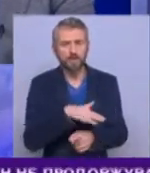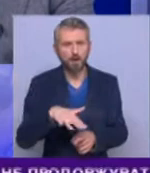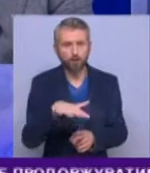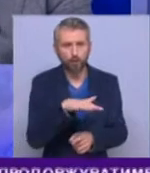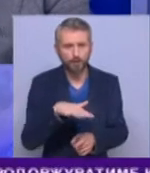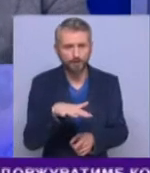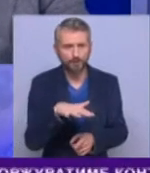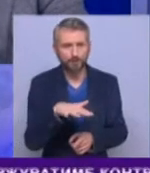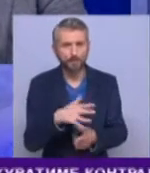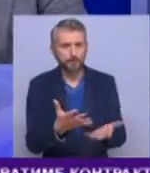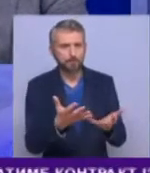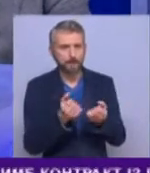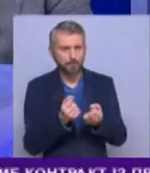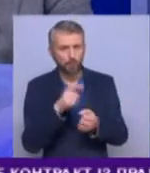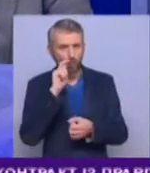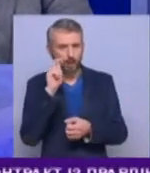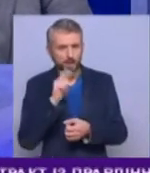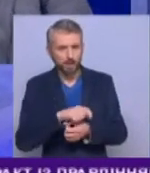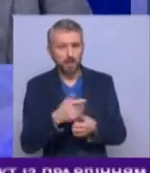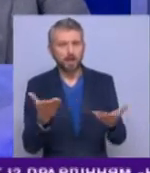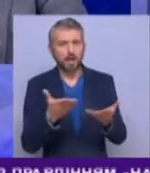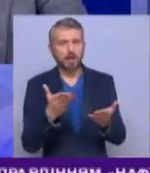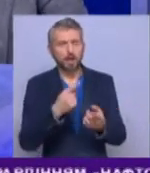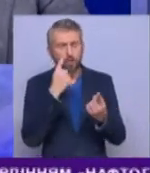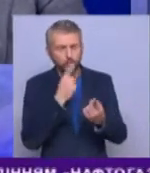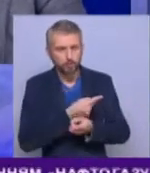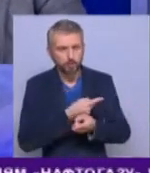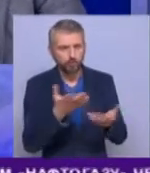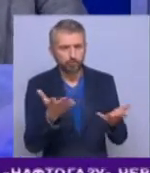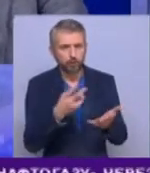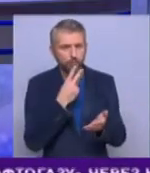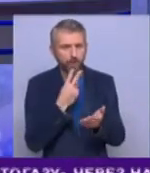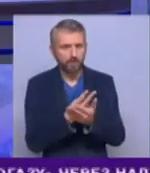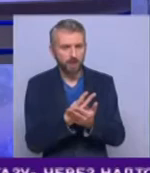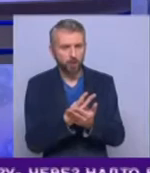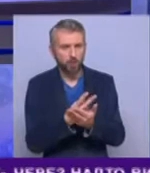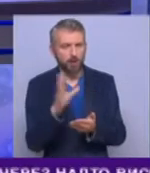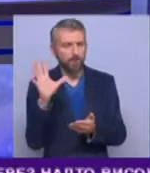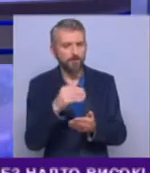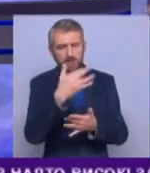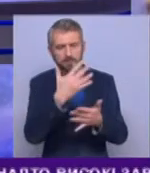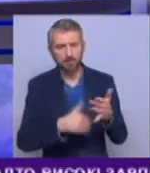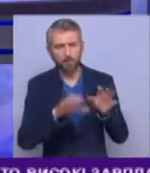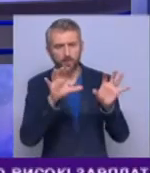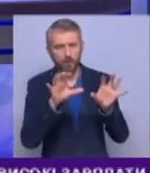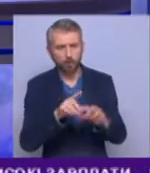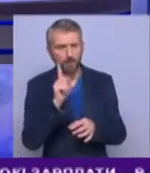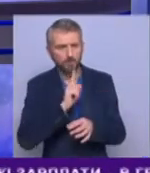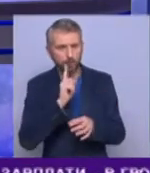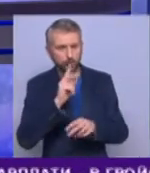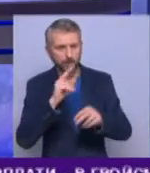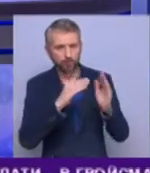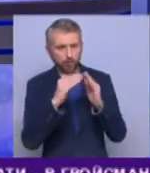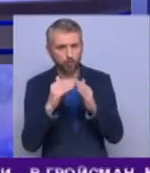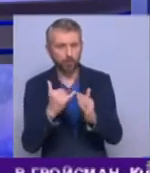там, беремо безпосередньо України, яке публічно показало весь список законних тимчасових споруд. Тобто у нас